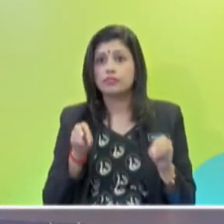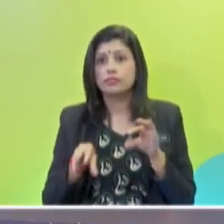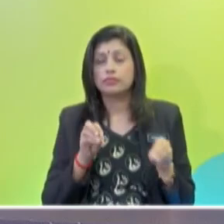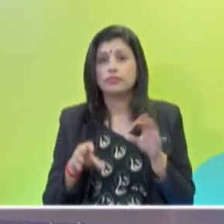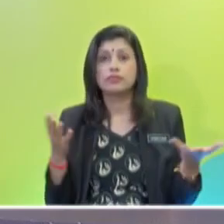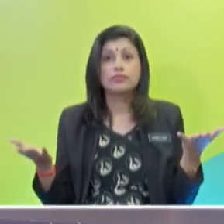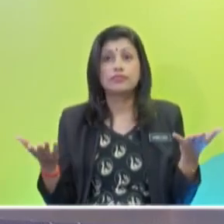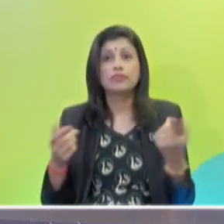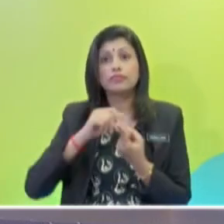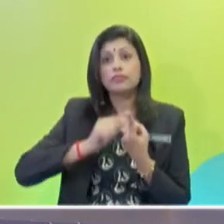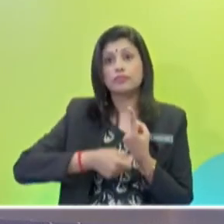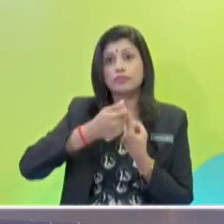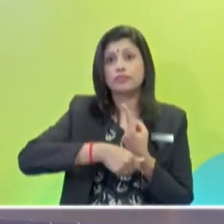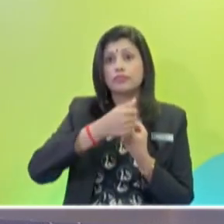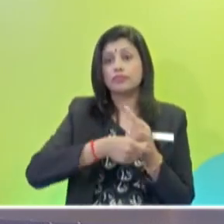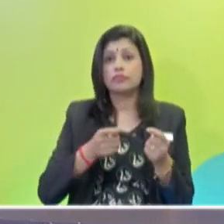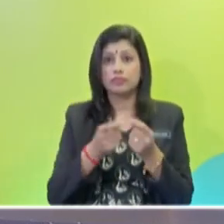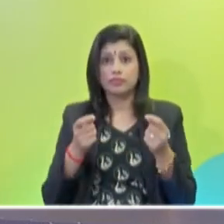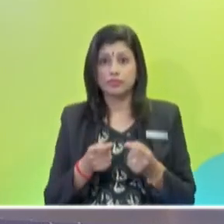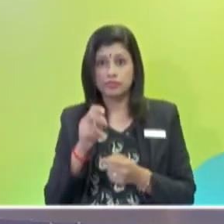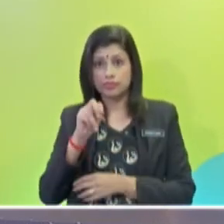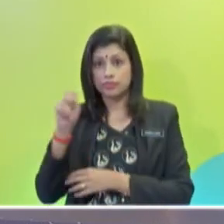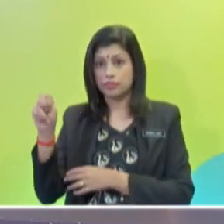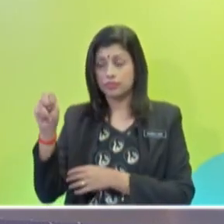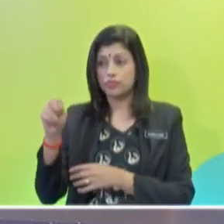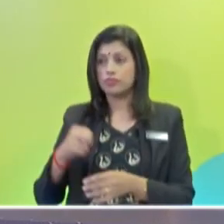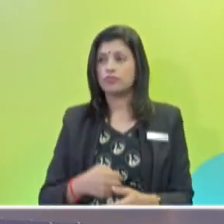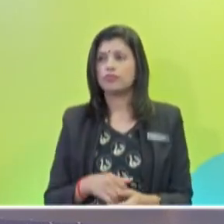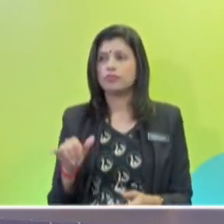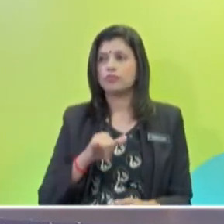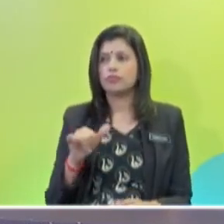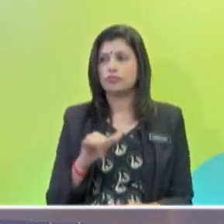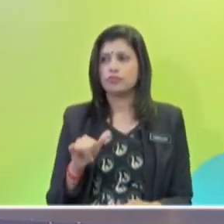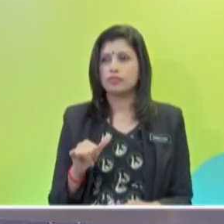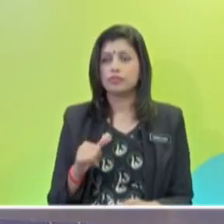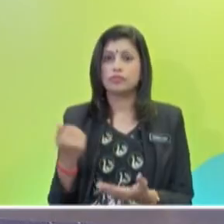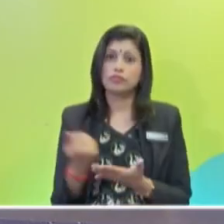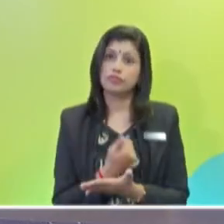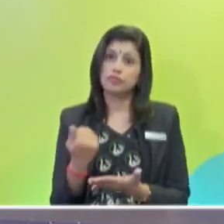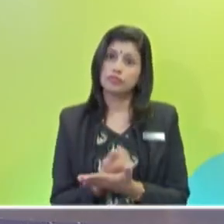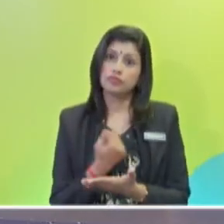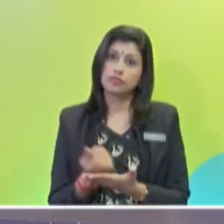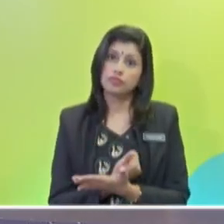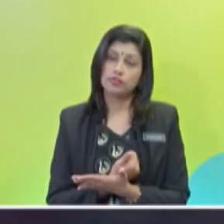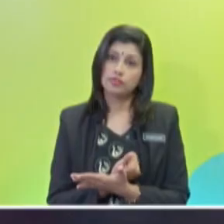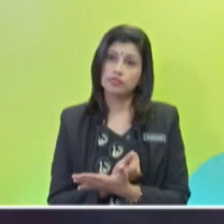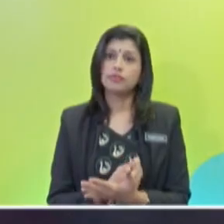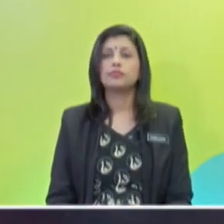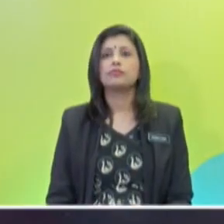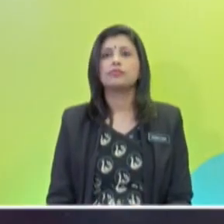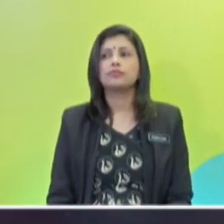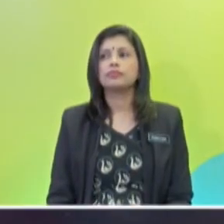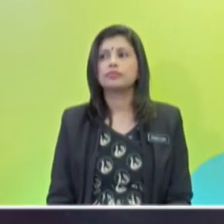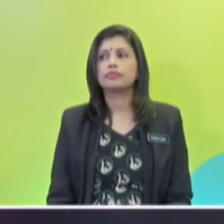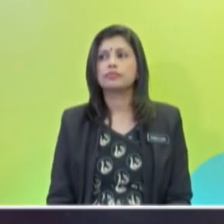Okey, kalau pisang ini buah-buahan tempatan, dia akan sama dengan buah mangga. Betul, kita alihkan. Okey, jadi